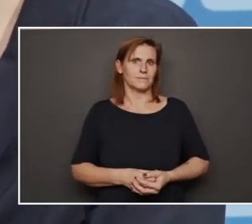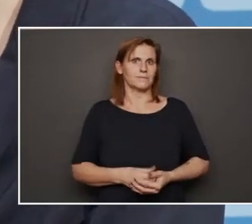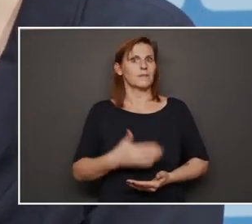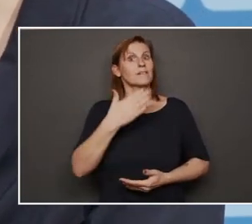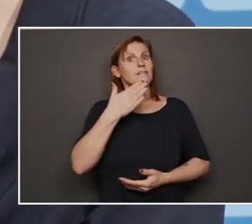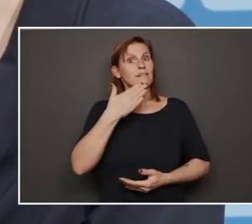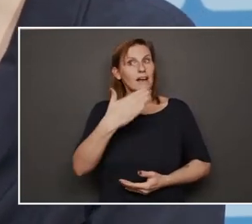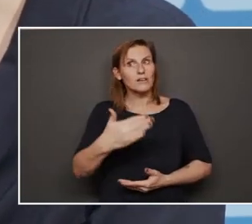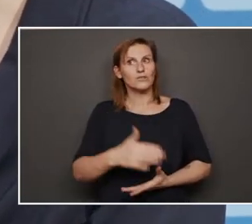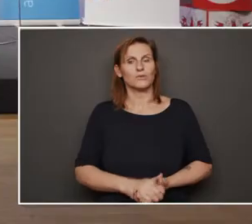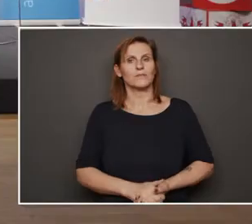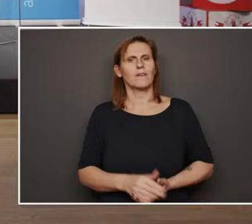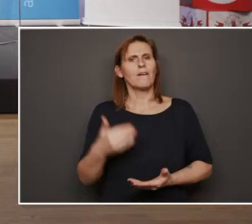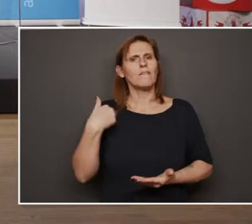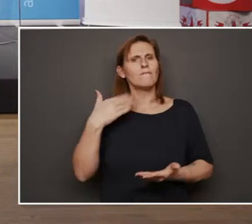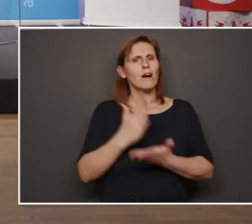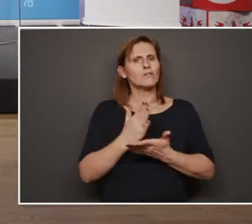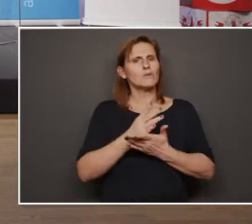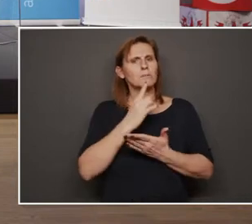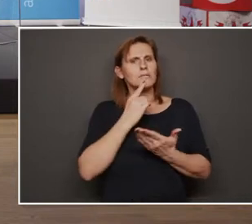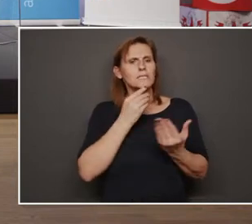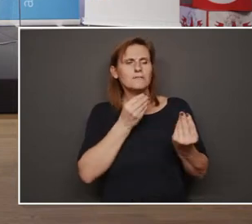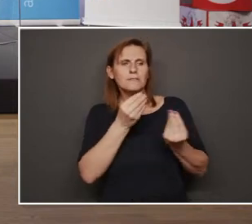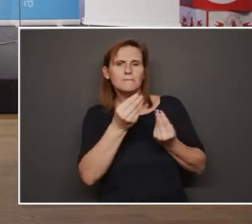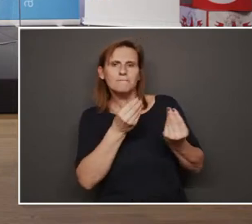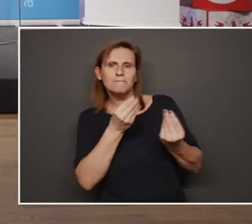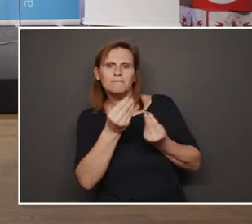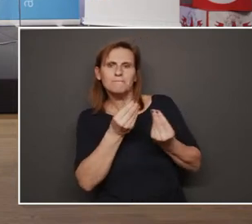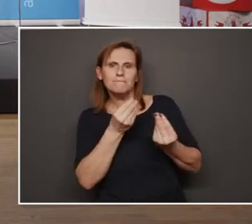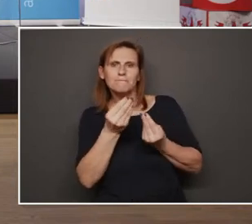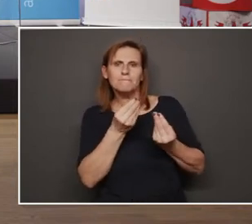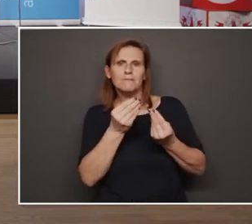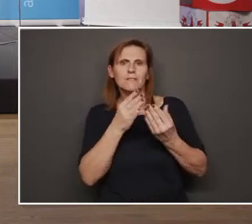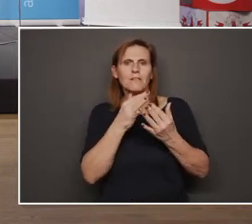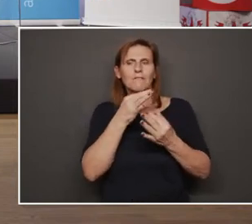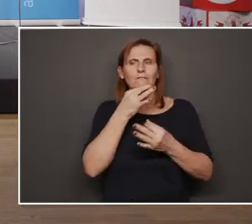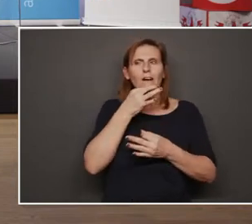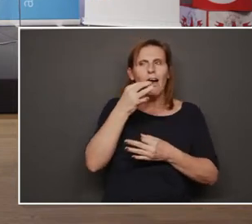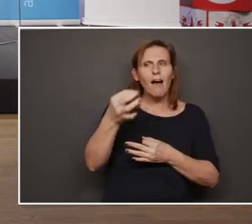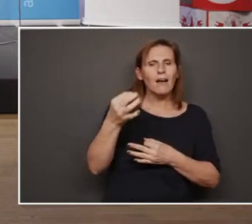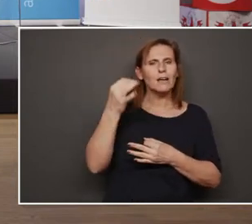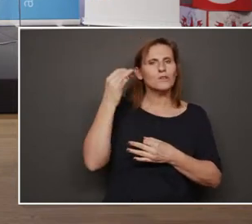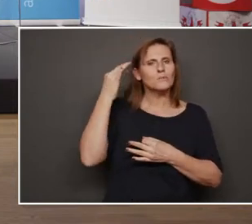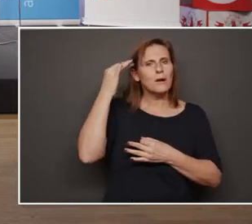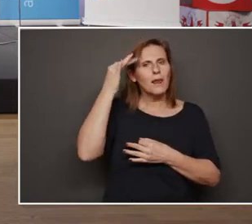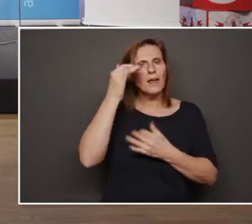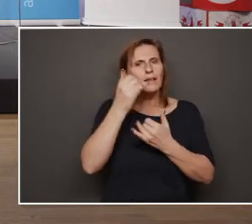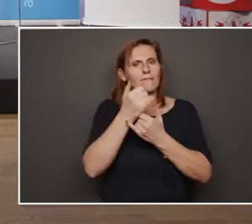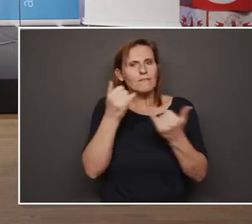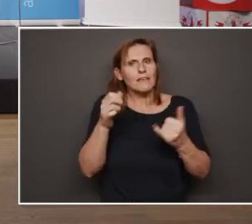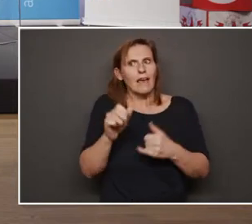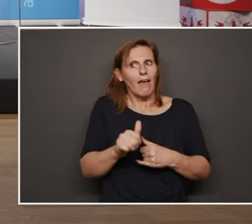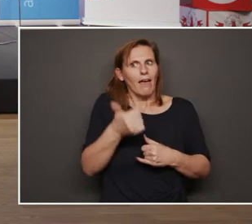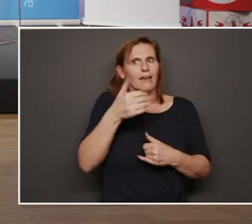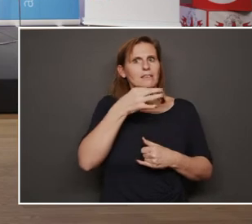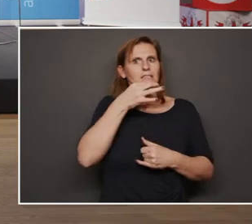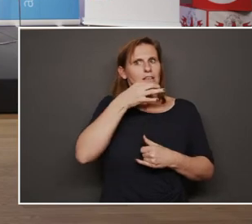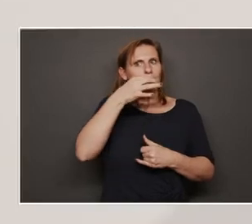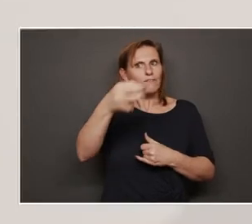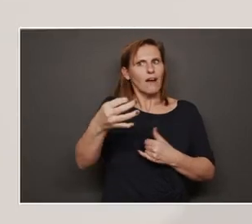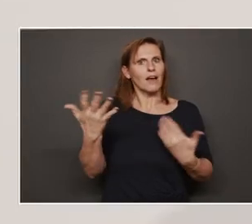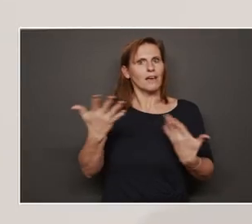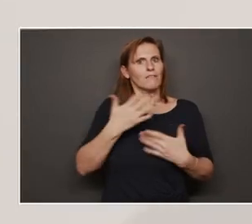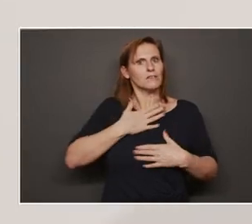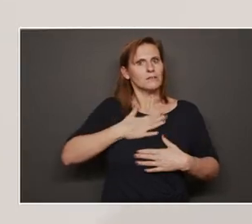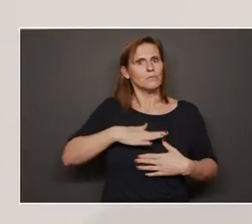Wir haben uns im Vorfeld schon ein bisschen abgesprochen und haben uns Fragen überlegt. Und die erste Frage, die ich Ihnen